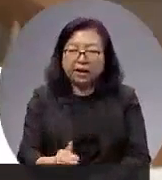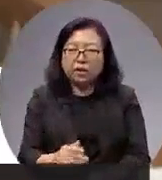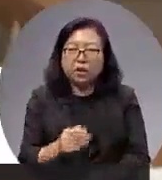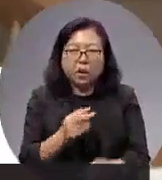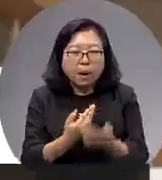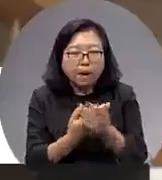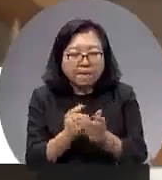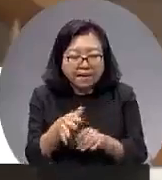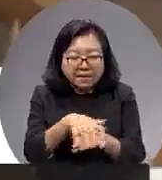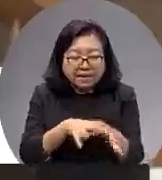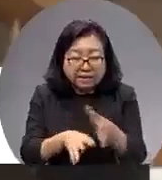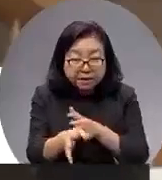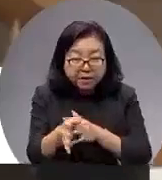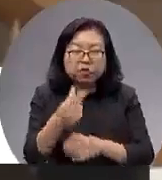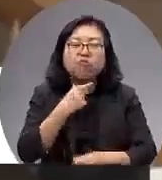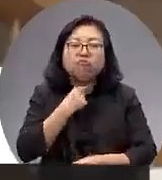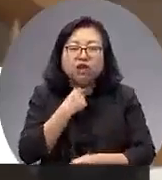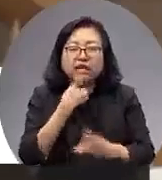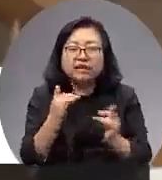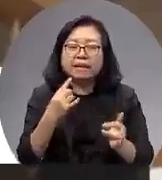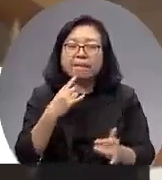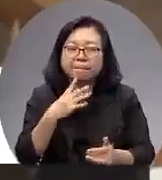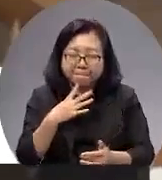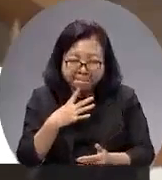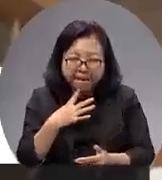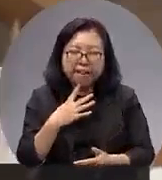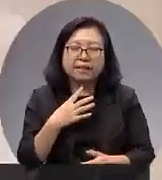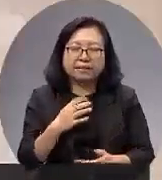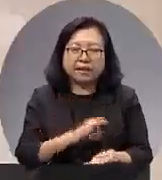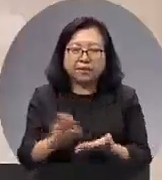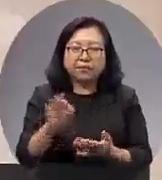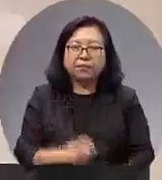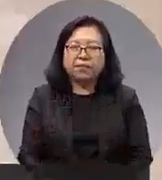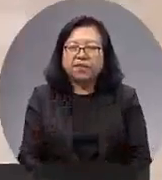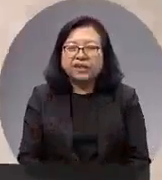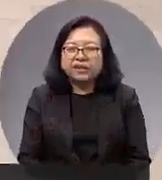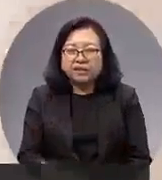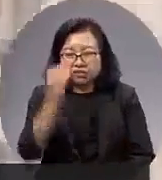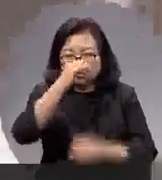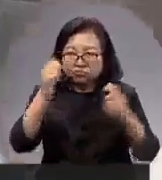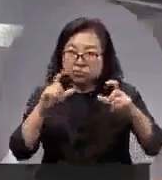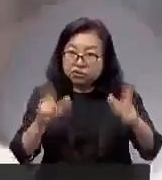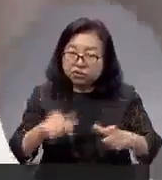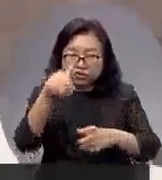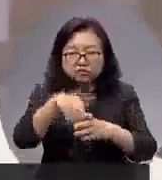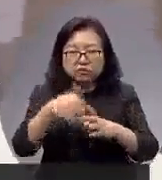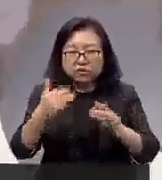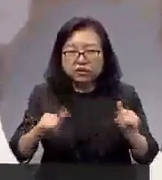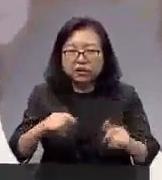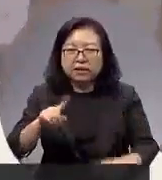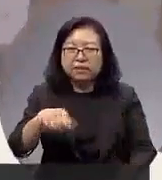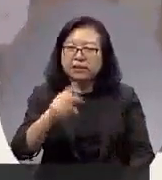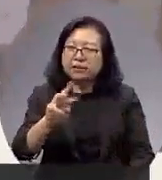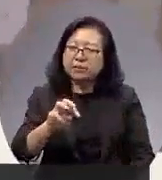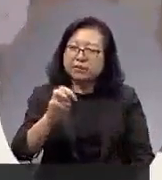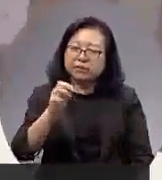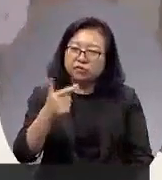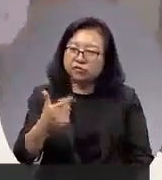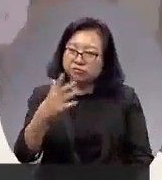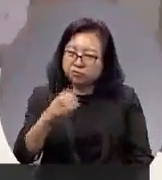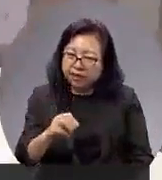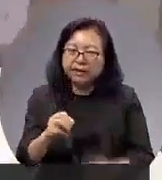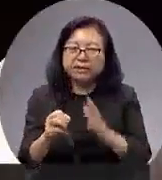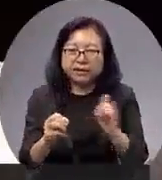원하시는 분들의 안에서 어디고 통해 알 수 있습니다 충북지역 유권자는 136만 여명 이